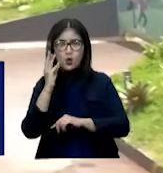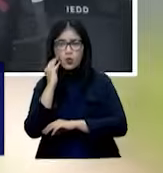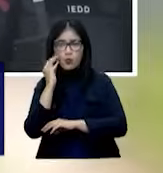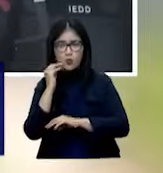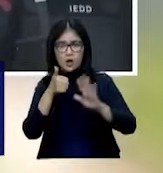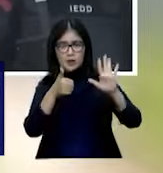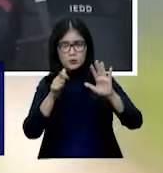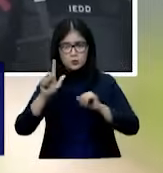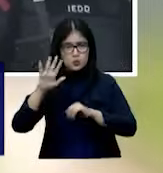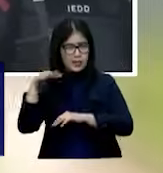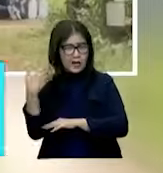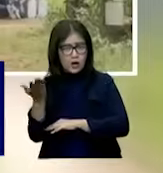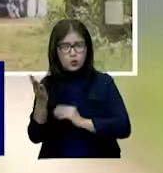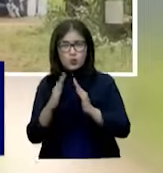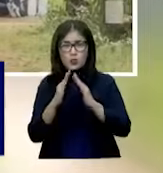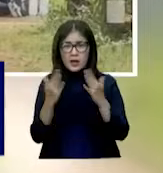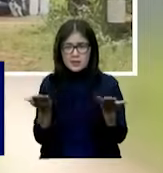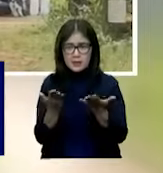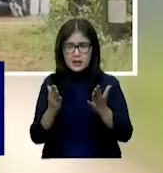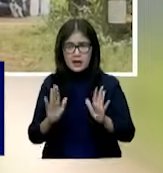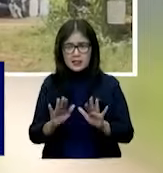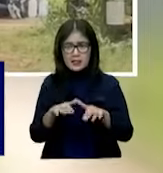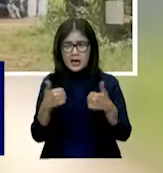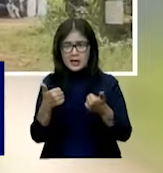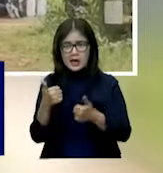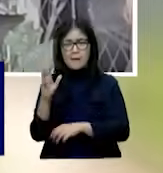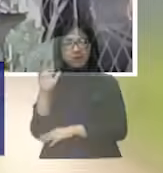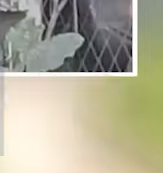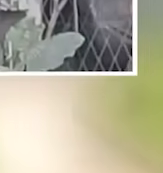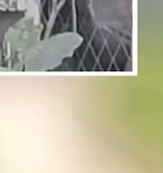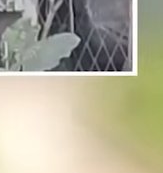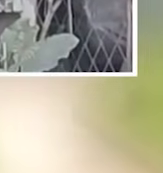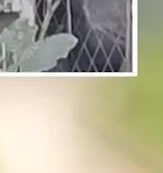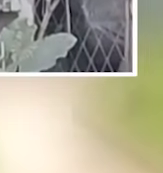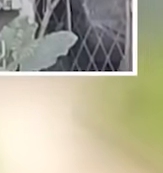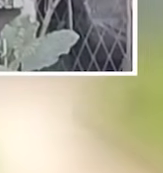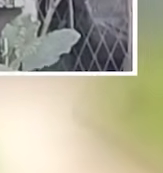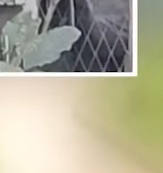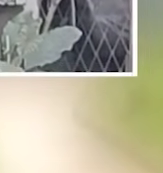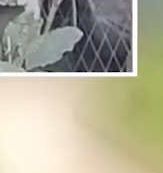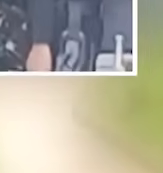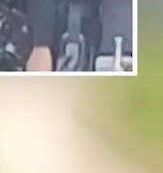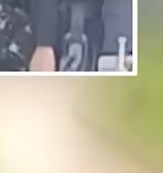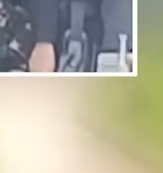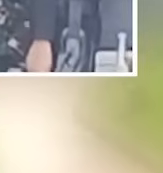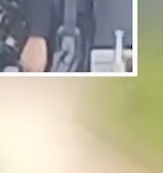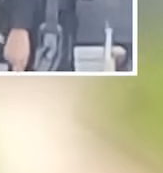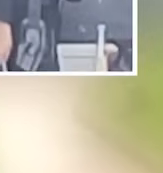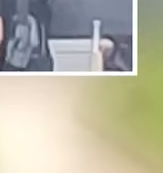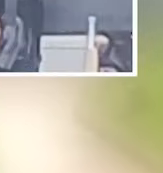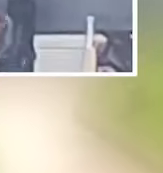Ciputat, Tangerang Selatan, Banten hingga sampai saat ini sepi dari aktivitas berarti. Karena memang untuk saat ini terduga